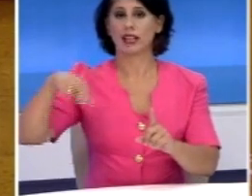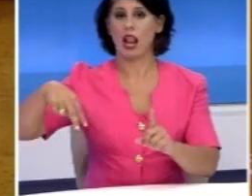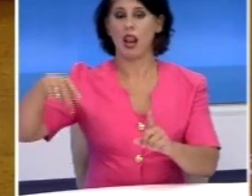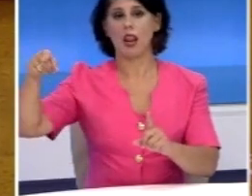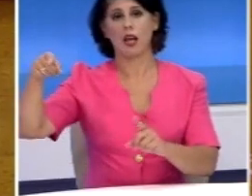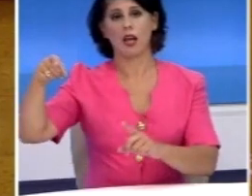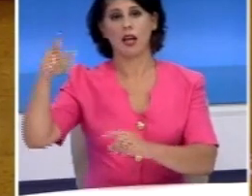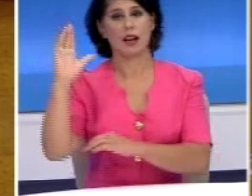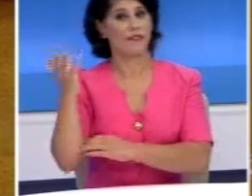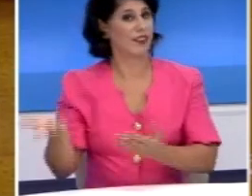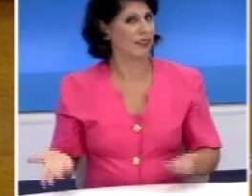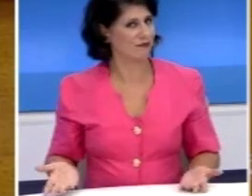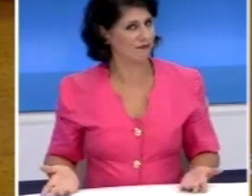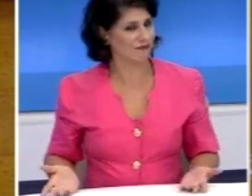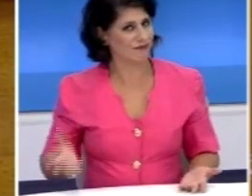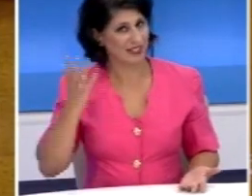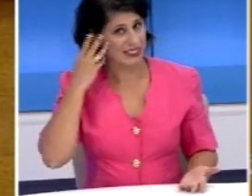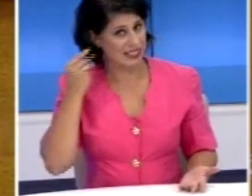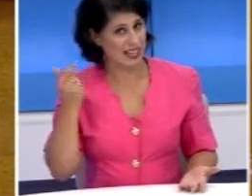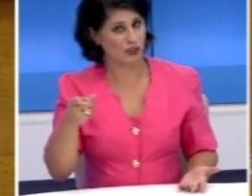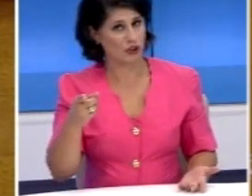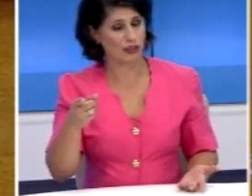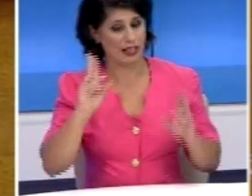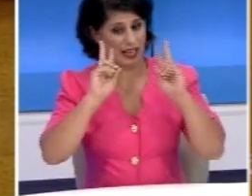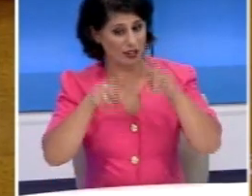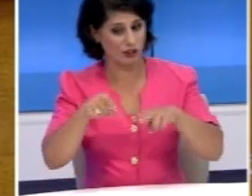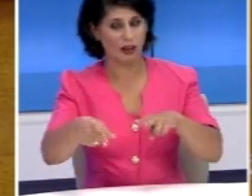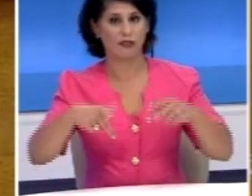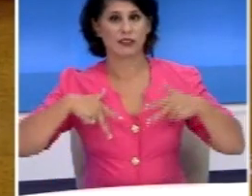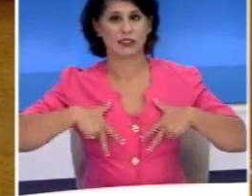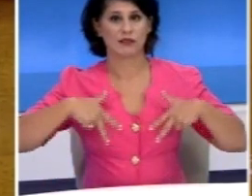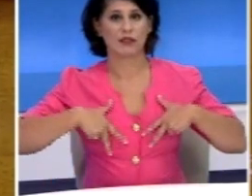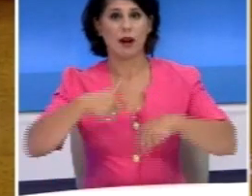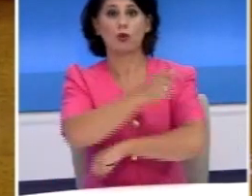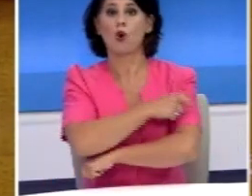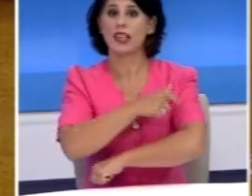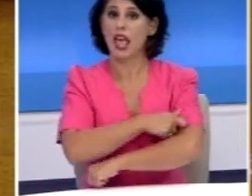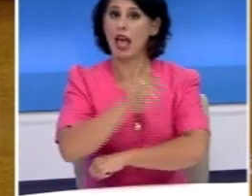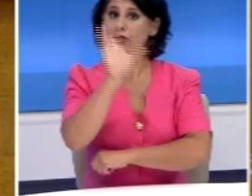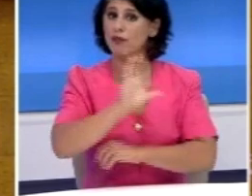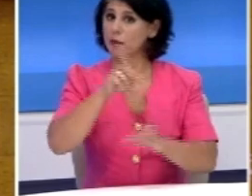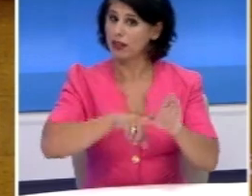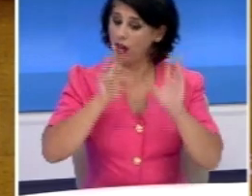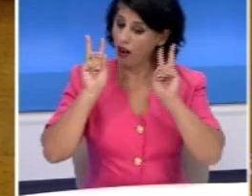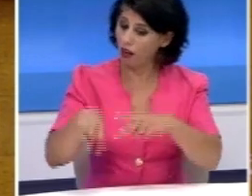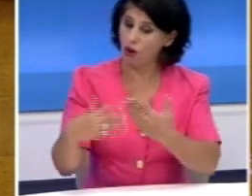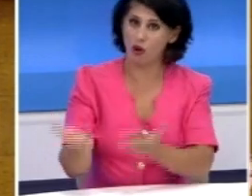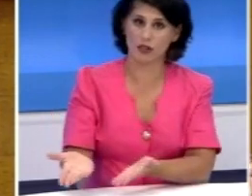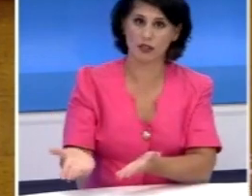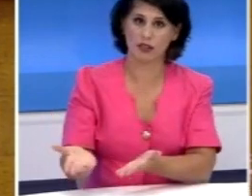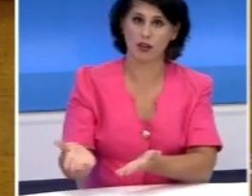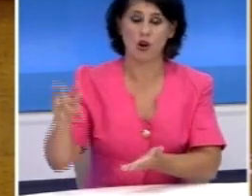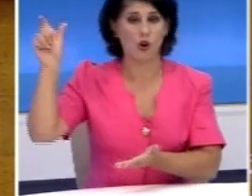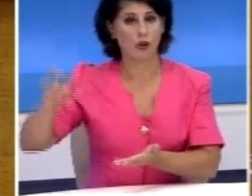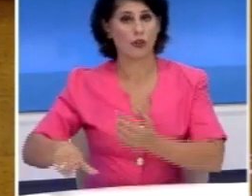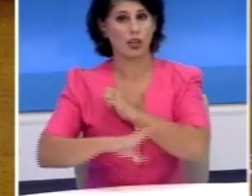ξεχάσατε? Ξεχάσατε πως έχει αναγνωριστεί αυτή η κυβέρνηση από τον ΟΗΕ, από την Ευρωπαϊκή Ένωση? Ο ίδιος